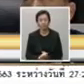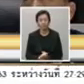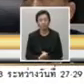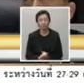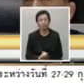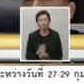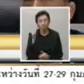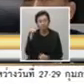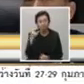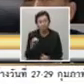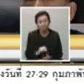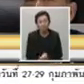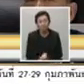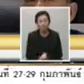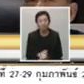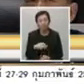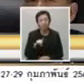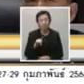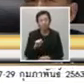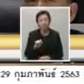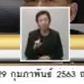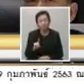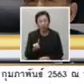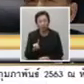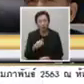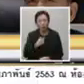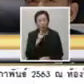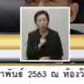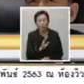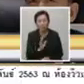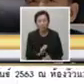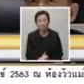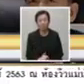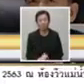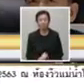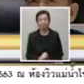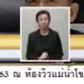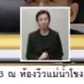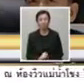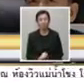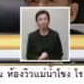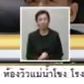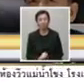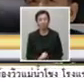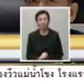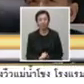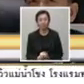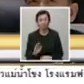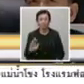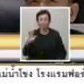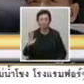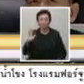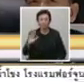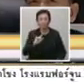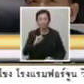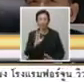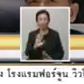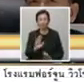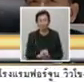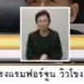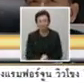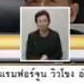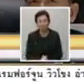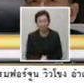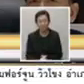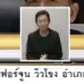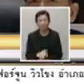อย่าเข้าใจผิดนะปสด.ผมไม่ได้ว่าอะไรท่านนะครับเห็นแต่ประท้วงประท้วงก็ไม่มีอะไรม